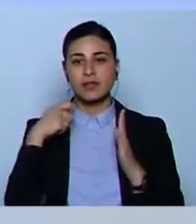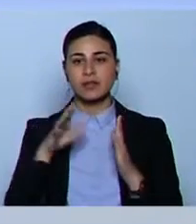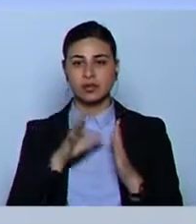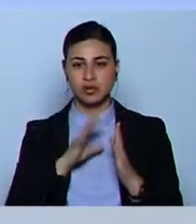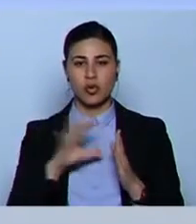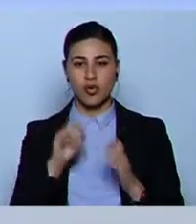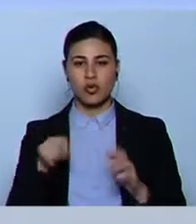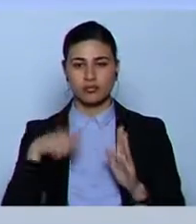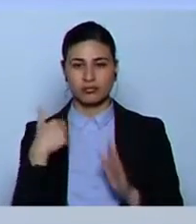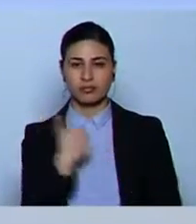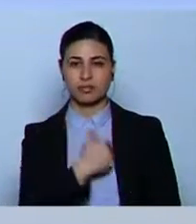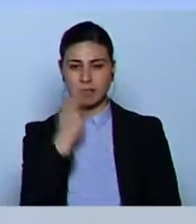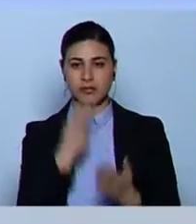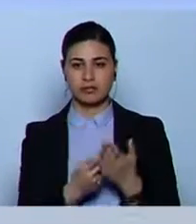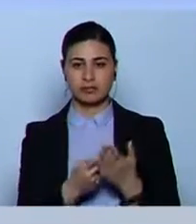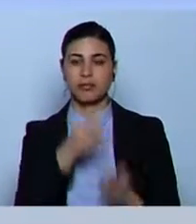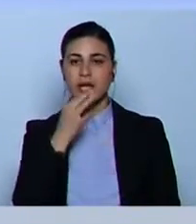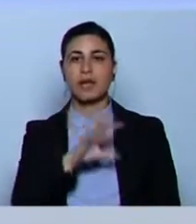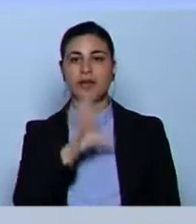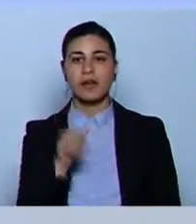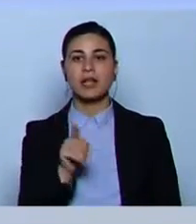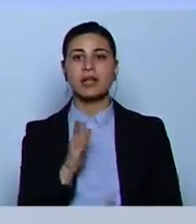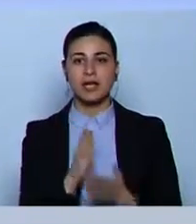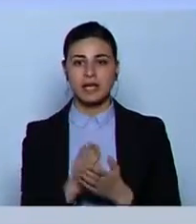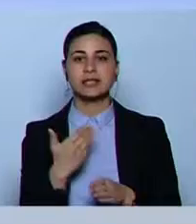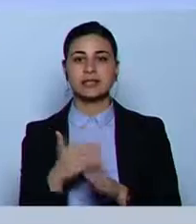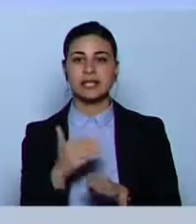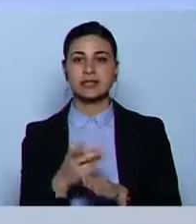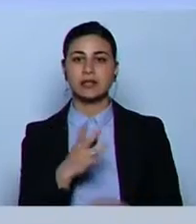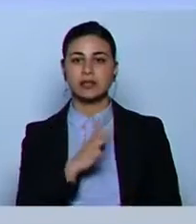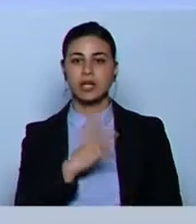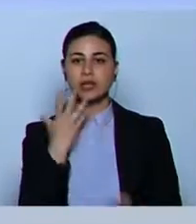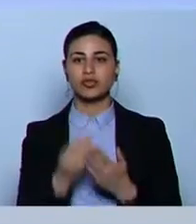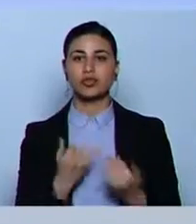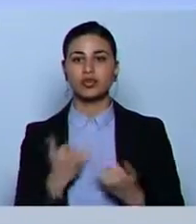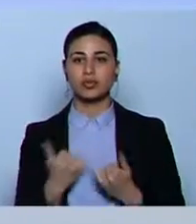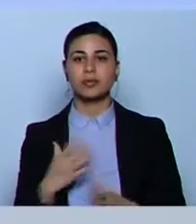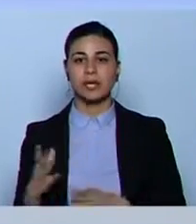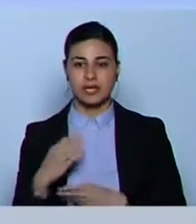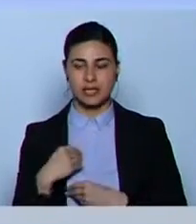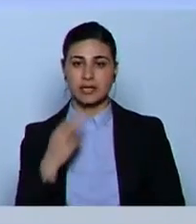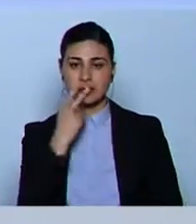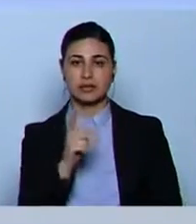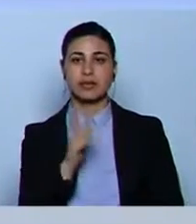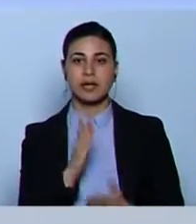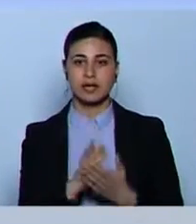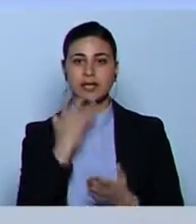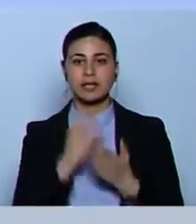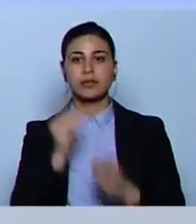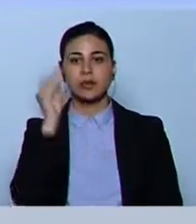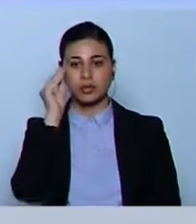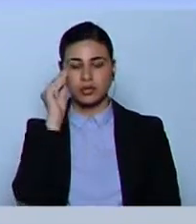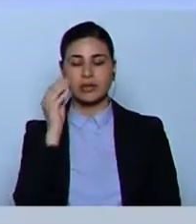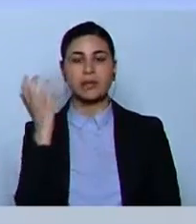გვინდა შემოგთავაზოთ და შემდეგ უკვე ყველა ის ასპექტი ცალ-ცალკე გავიაროთ ჩვენ სტუმრებთან ერთად. დარწმუნებული ვარ, რომ მათაც ექნებათ თავიანთი